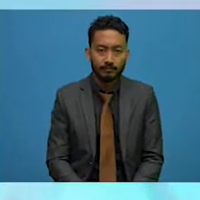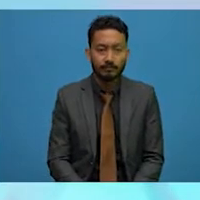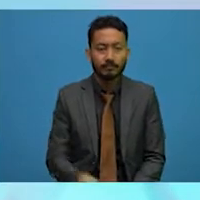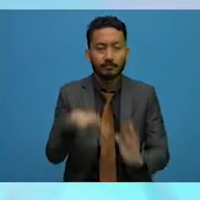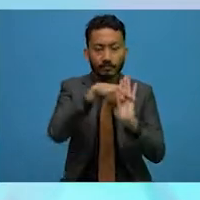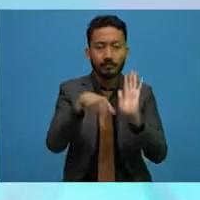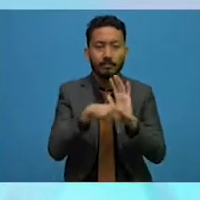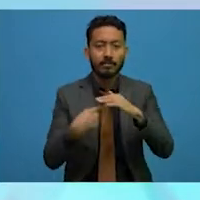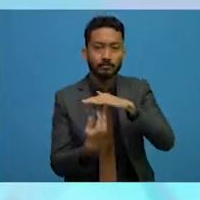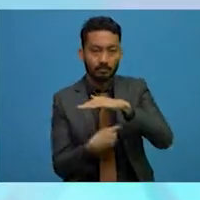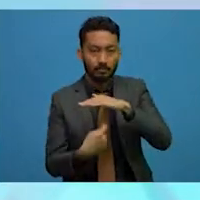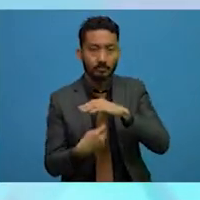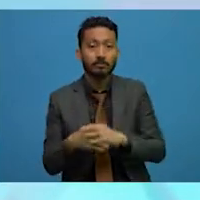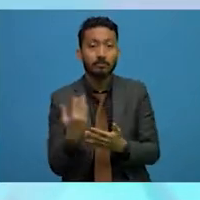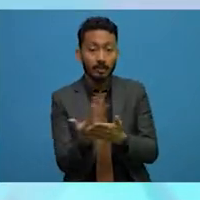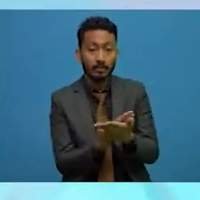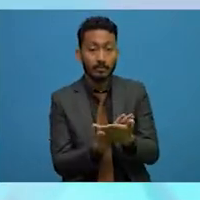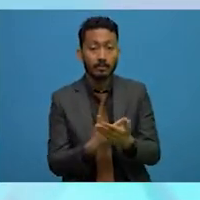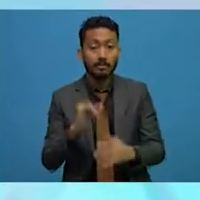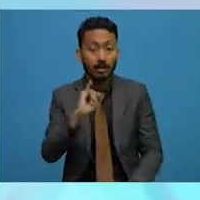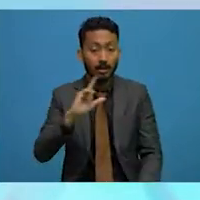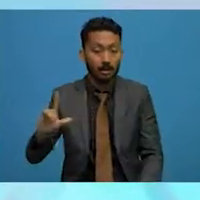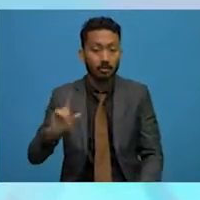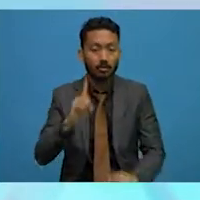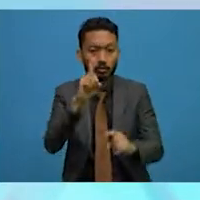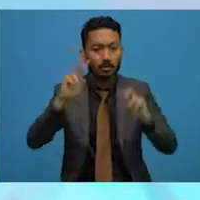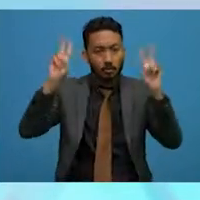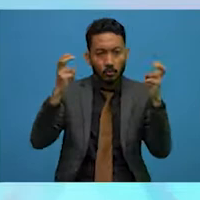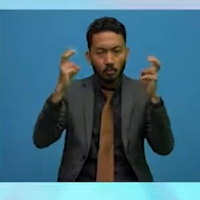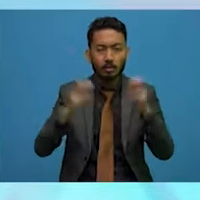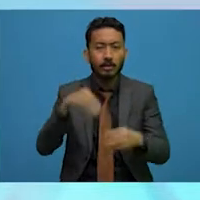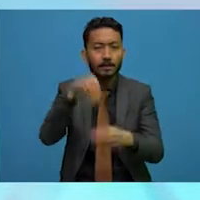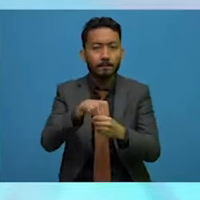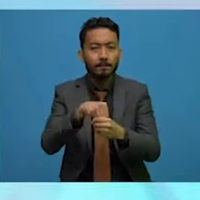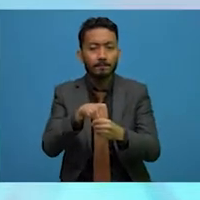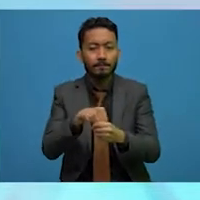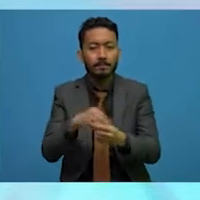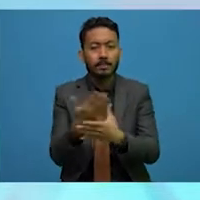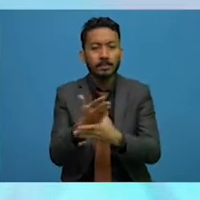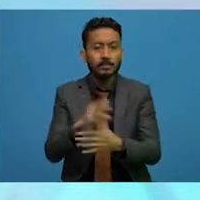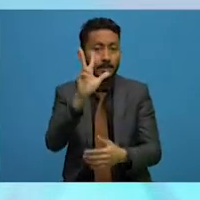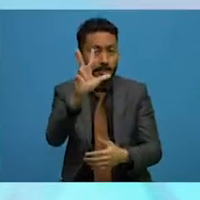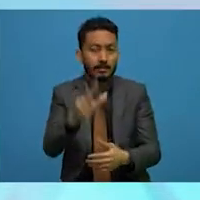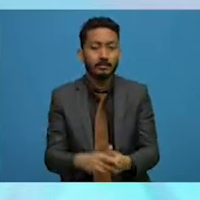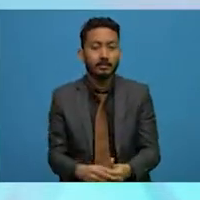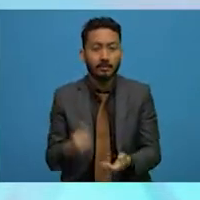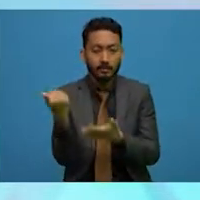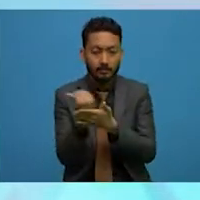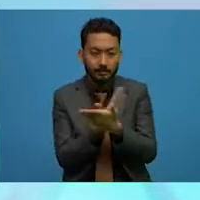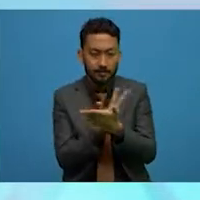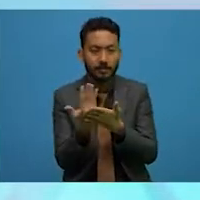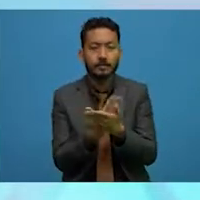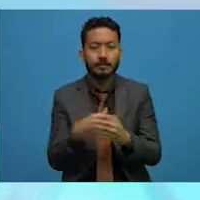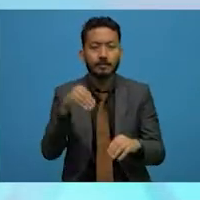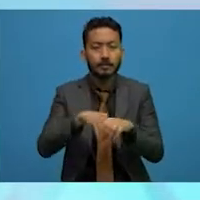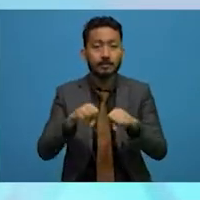Prinsip asas multimedia merupakan salah satu subtajuk dalam bahagian 3, iaitu multimedia dalam